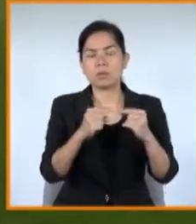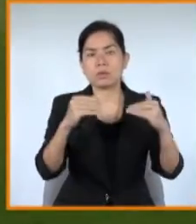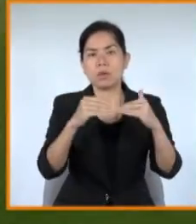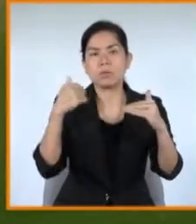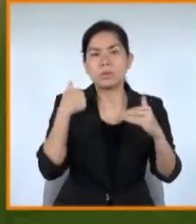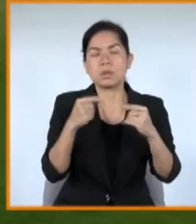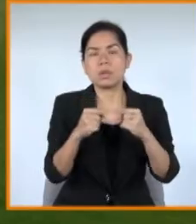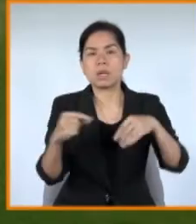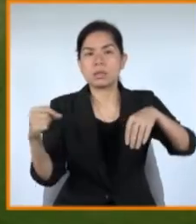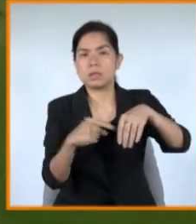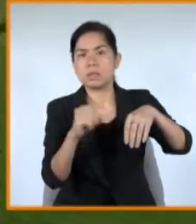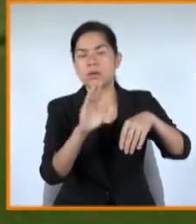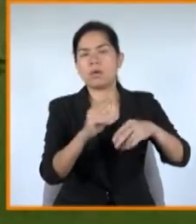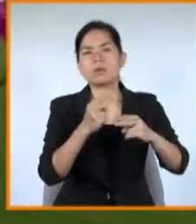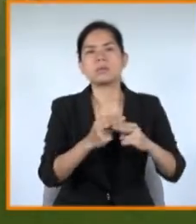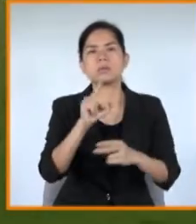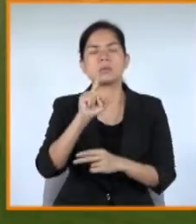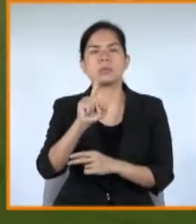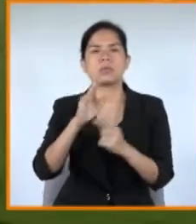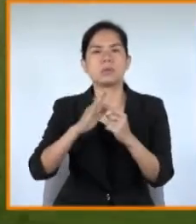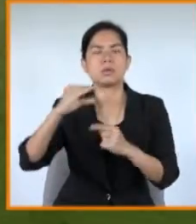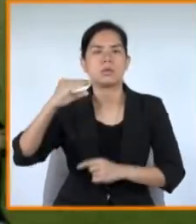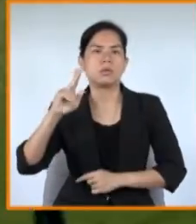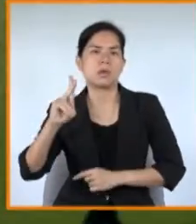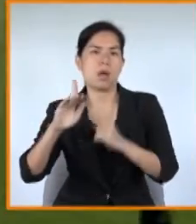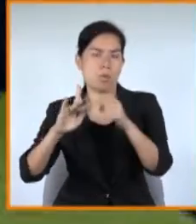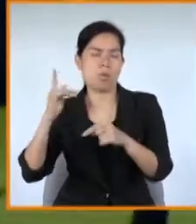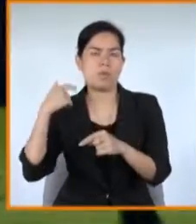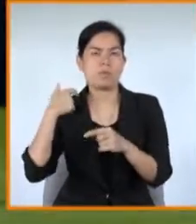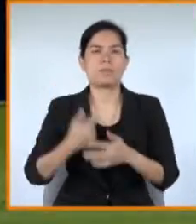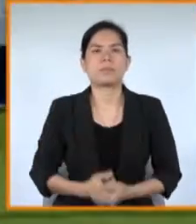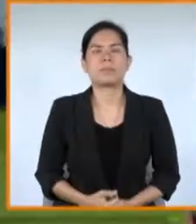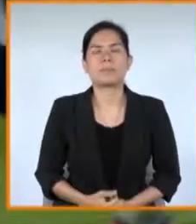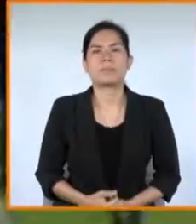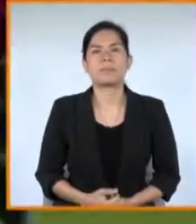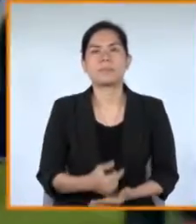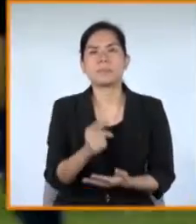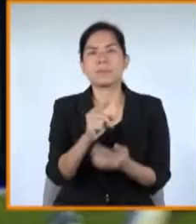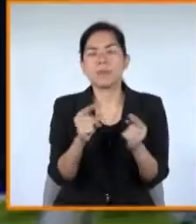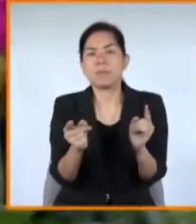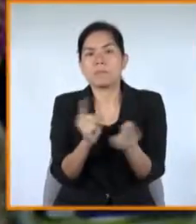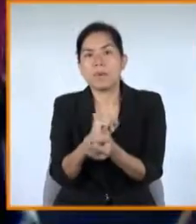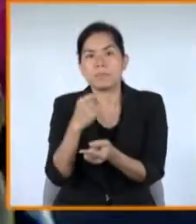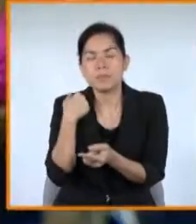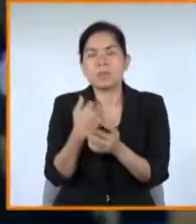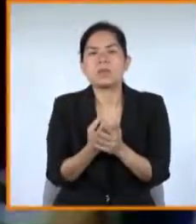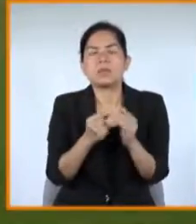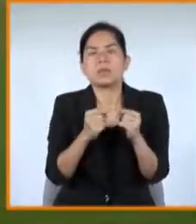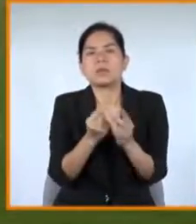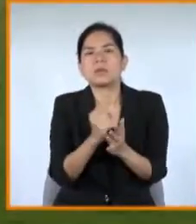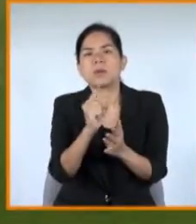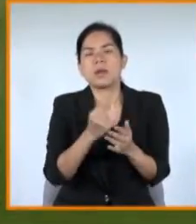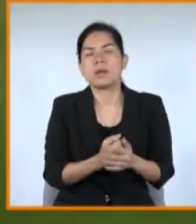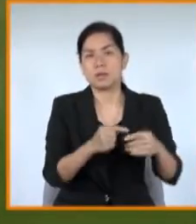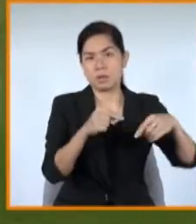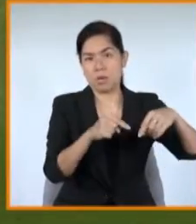การยิงของดาโก้ชาเชฟสกี้นะครับยิงลูกนี้เสาแรกเข้าไปครับแล้วก็กลับมาในช่วงครึ่งหลังครับเจ้าบ้านนั้น